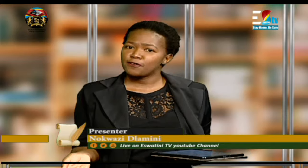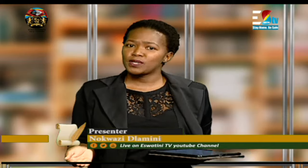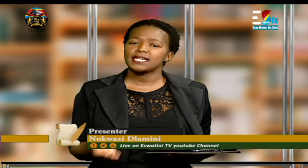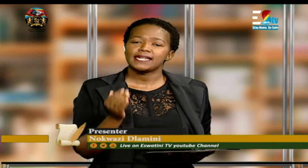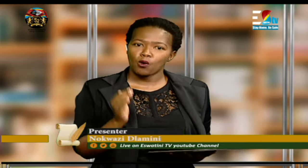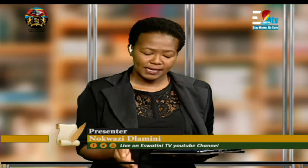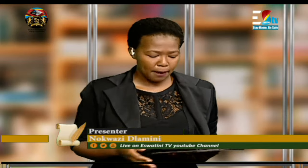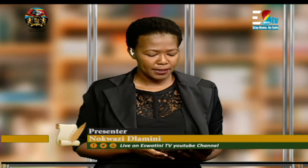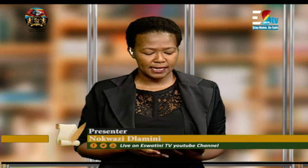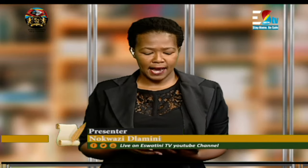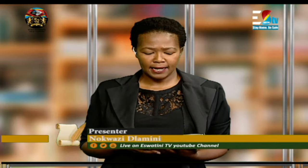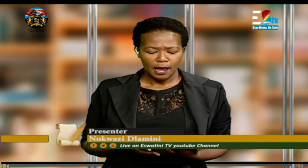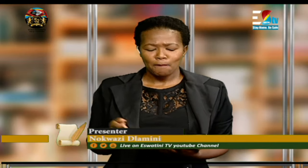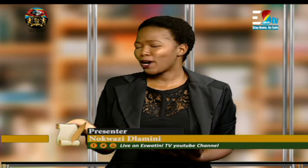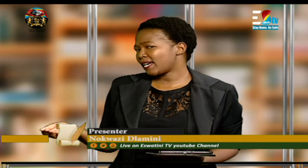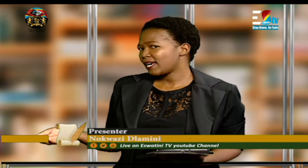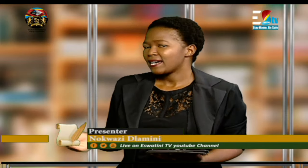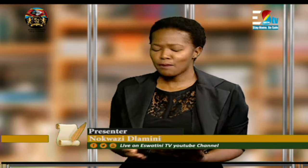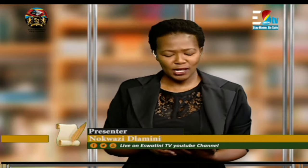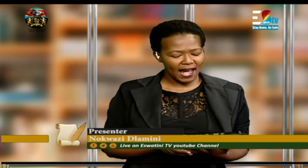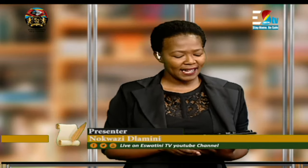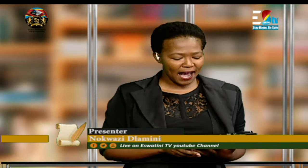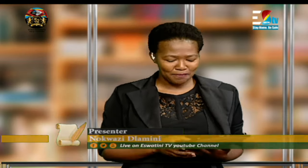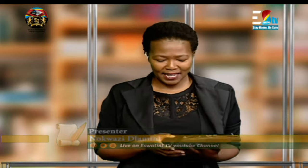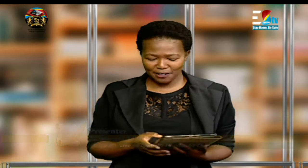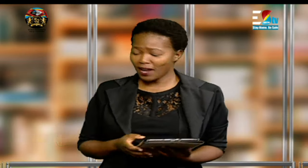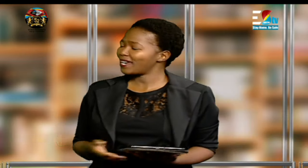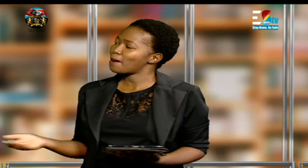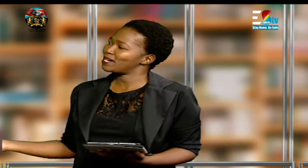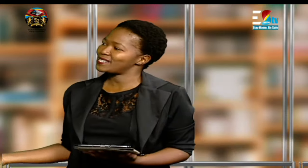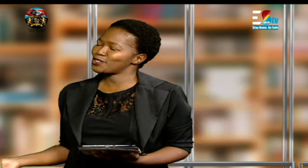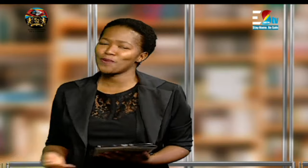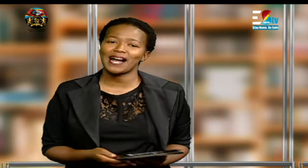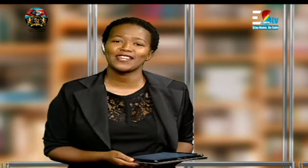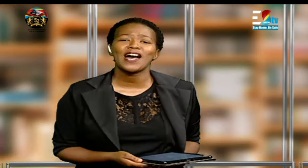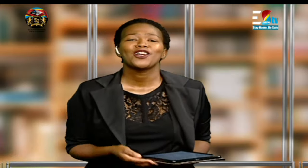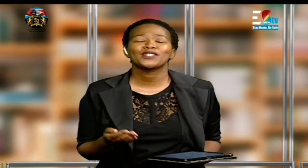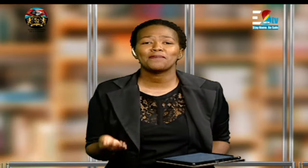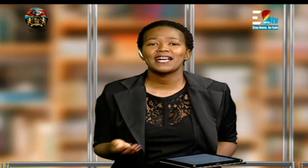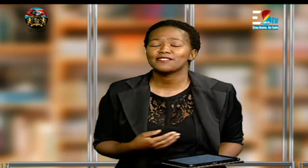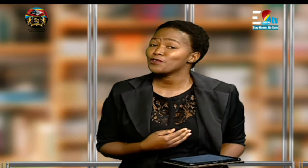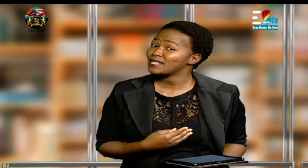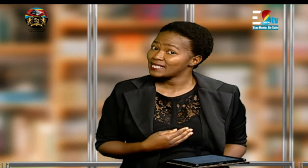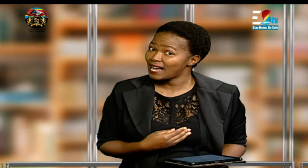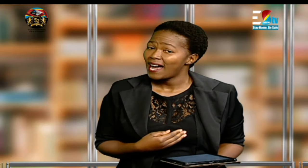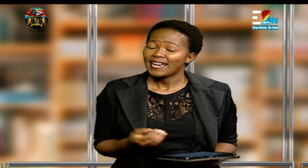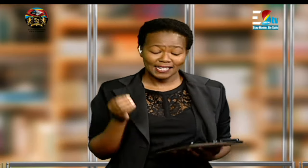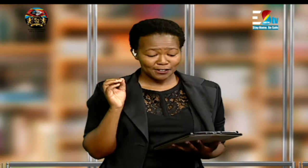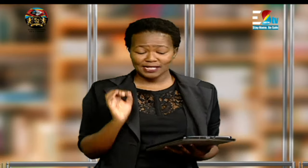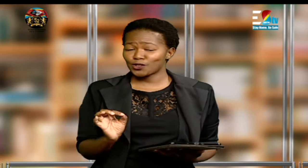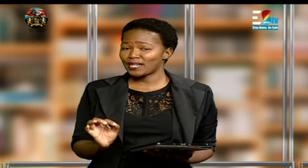kanye futhi na WhatsApp sinaye. Mbukeli namuhla angihambi ngedwa, ngihamba nazethu makhanya lotabe